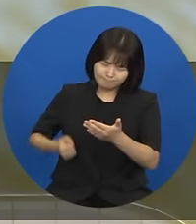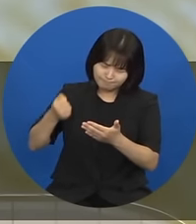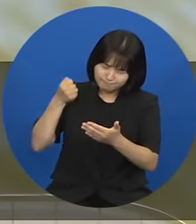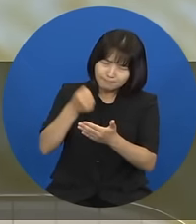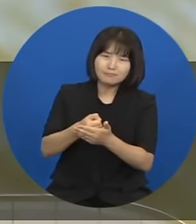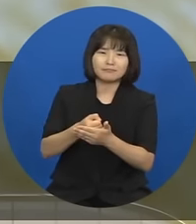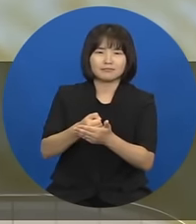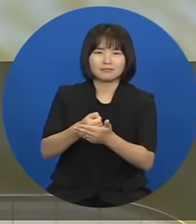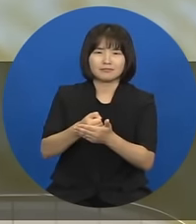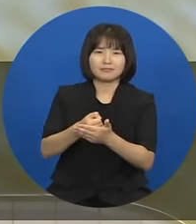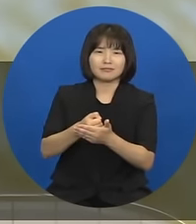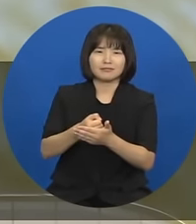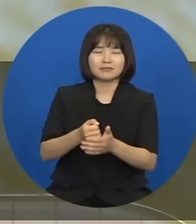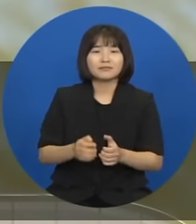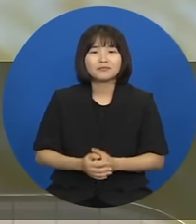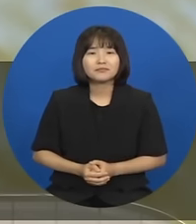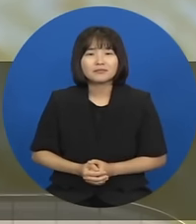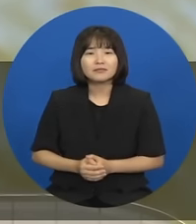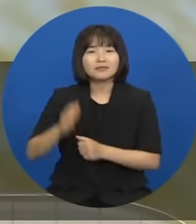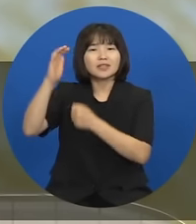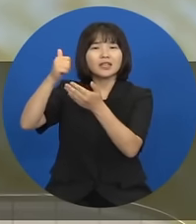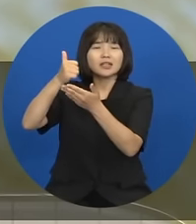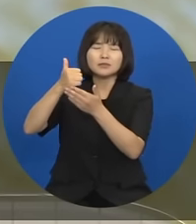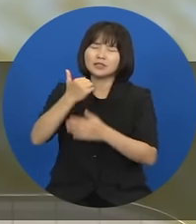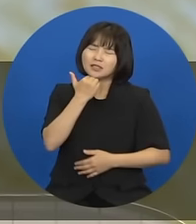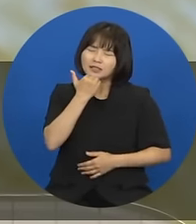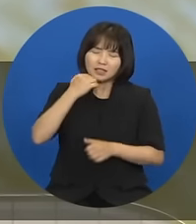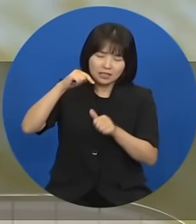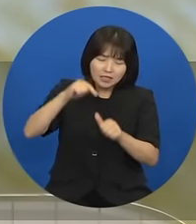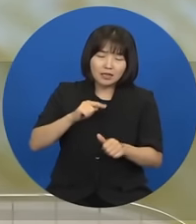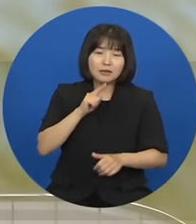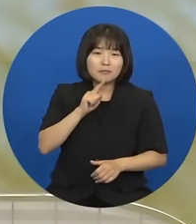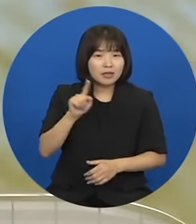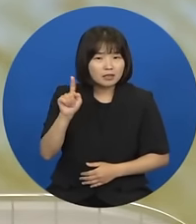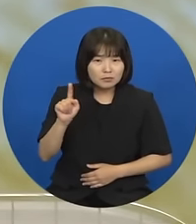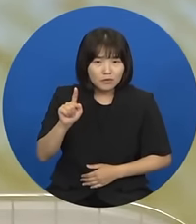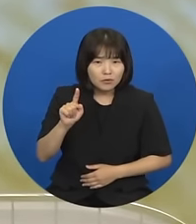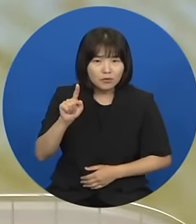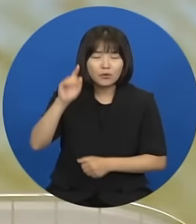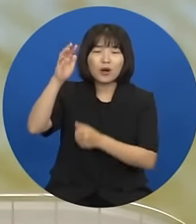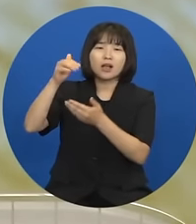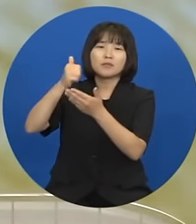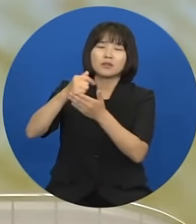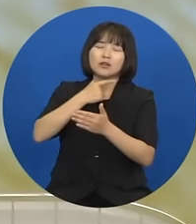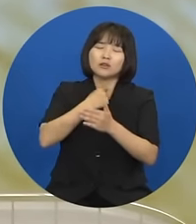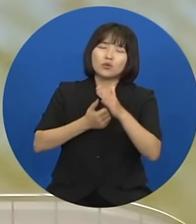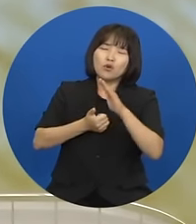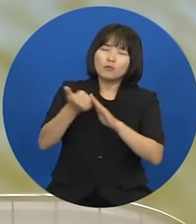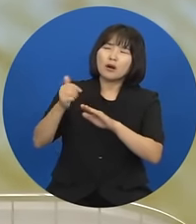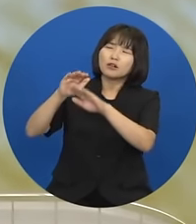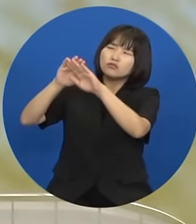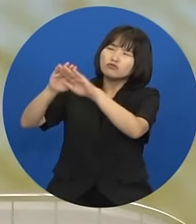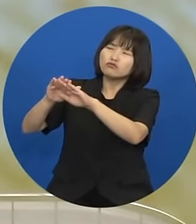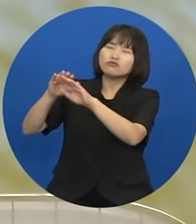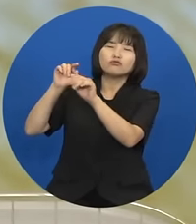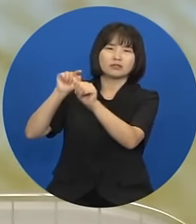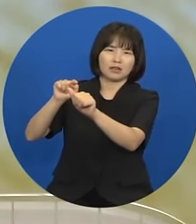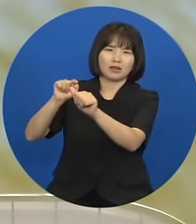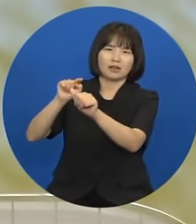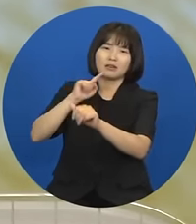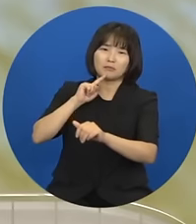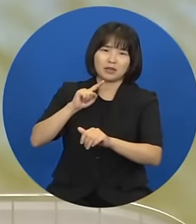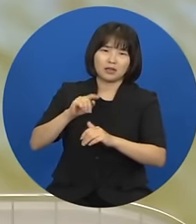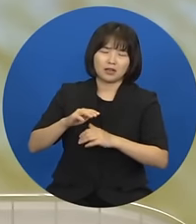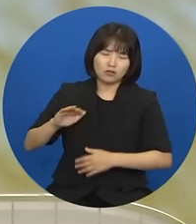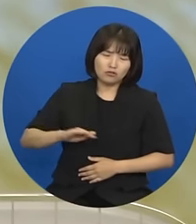찬양하련다. 여기서 하나님을 기다려라 이 말은 하나님께 소망을 두라는 말입니다. 우리의